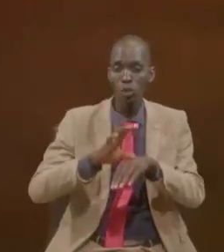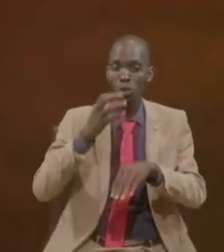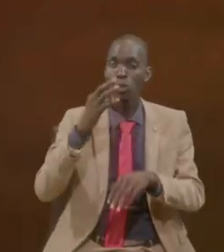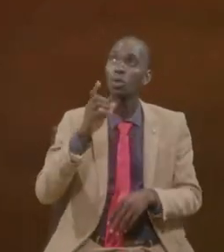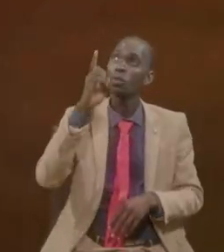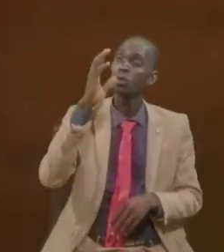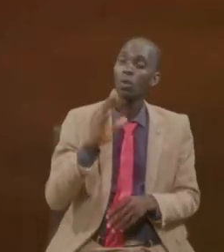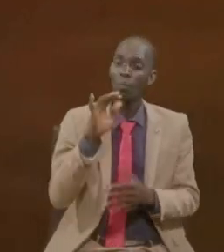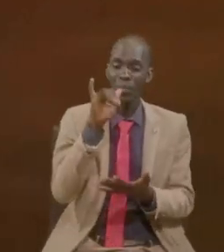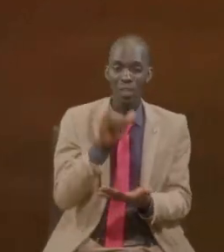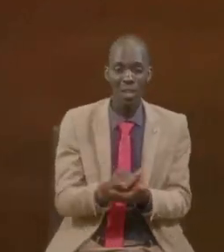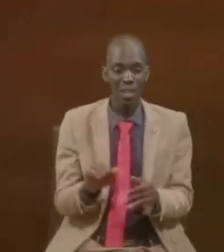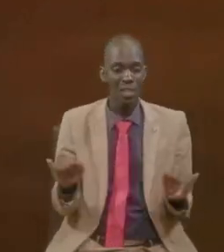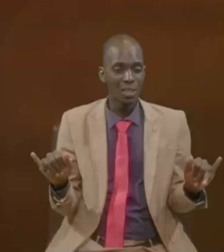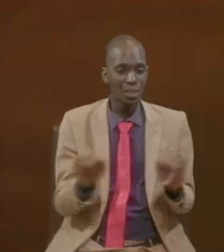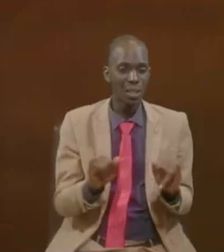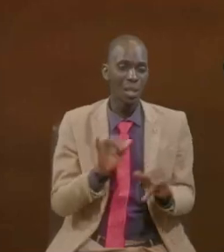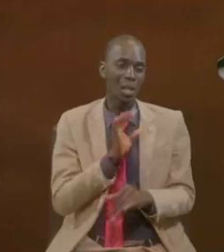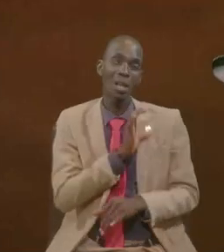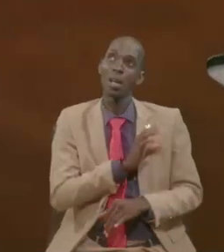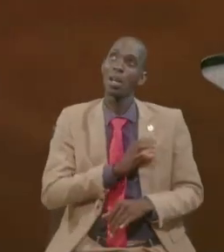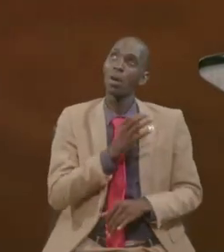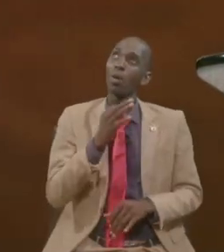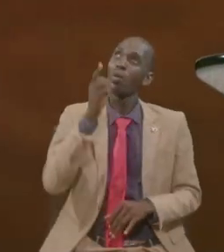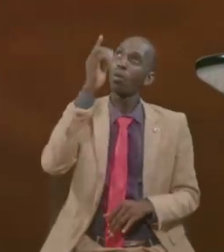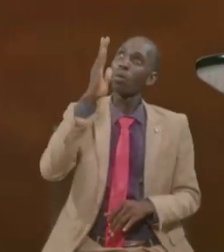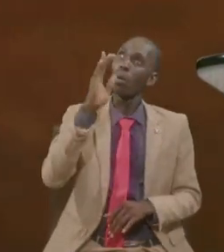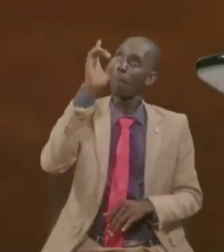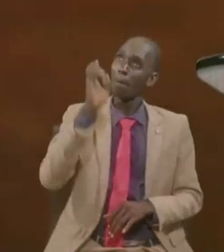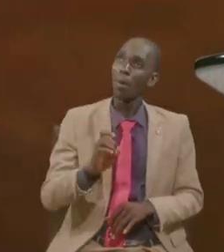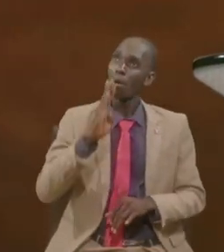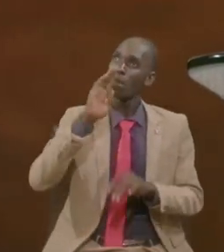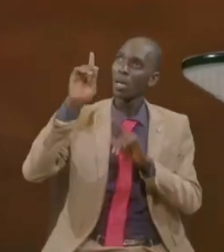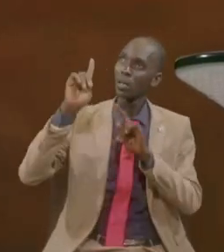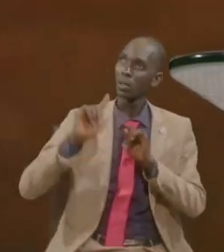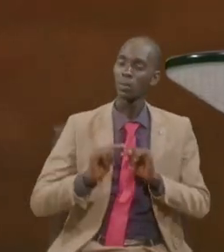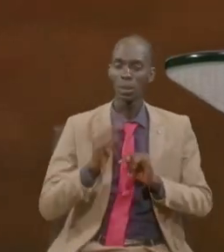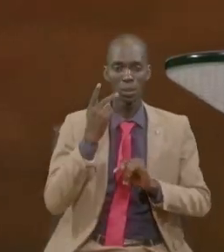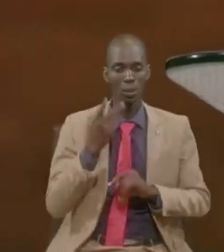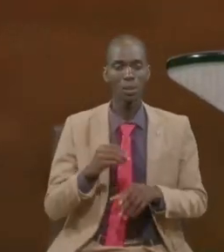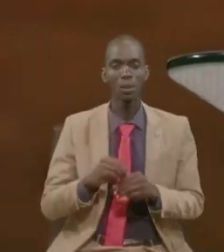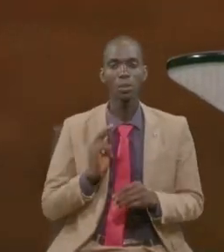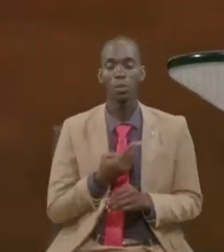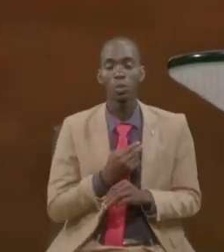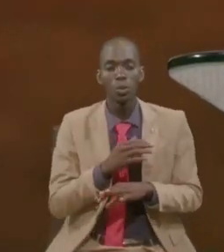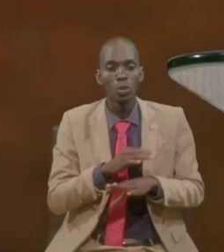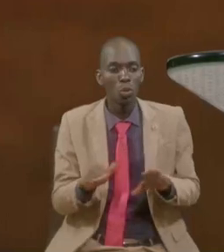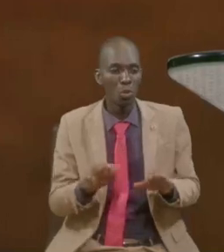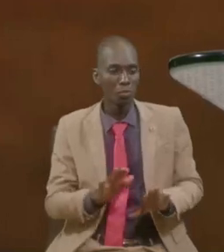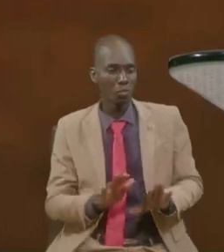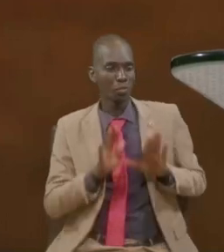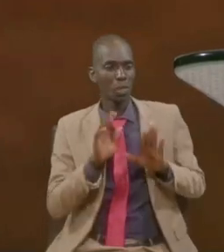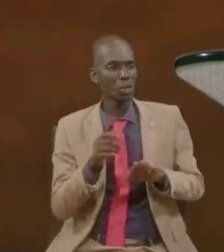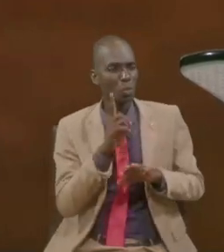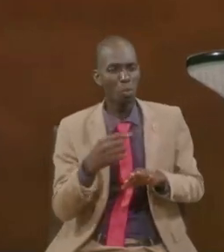vivant, le même caractère de Dieu doit se voir en nous. Nous ne faisons pas